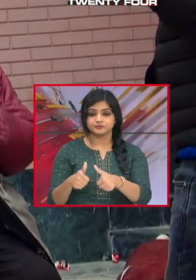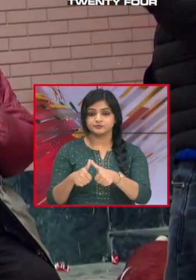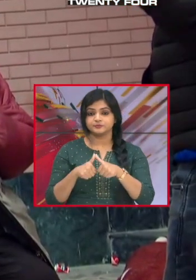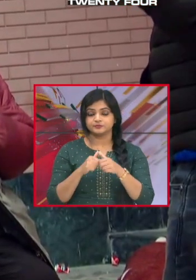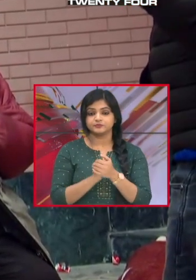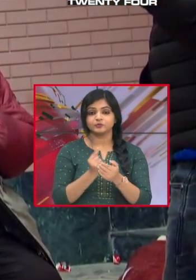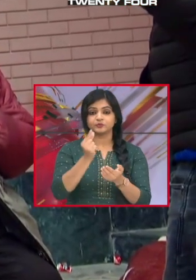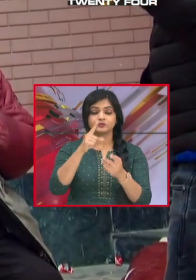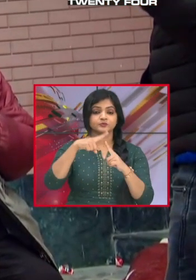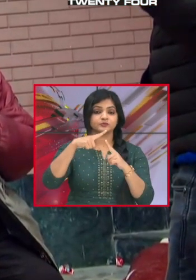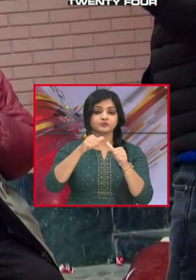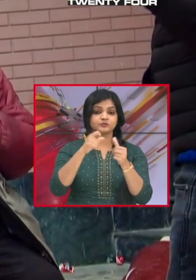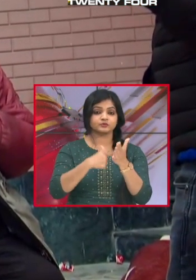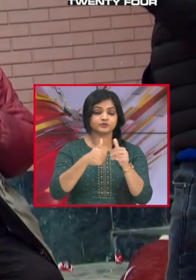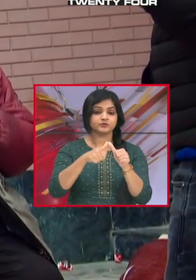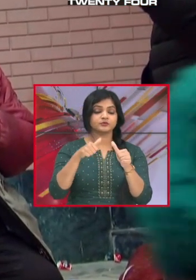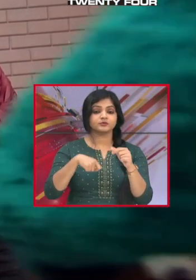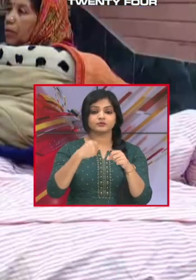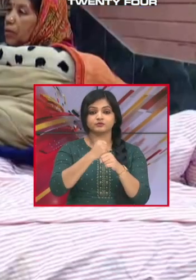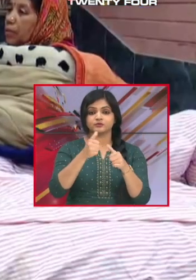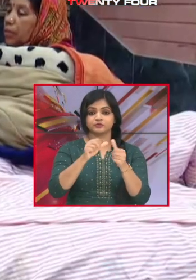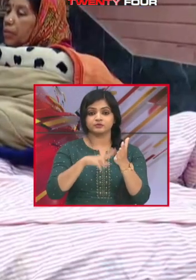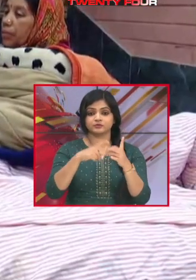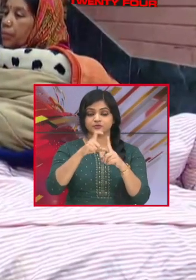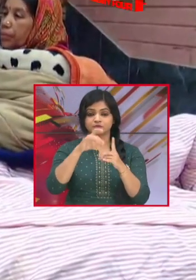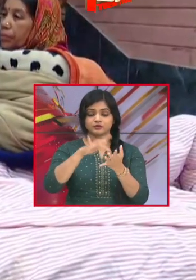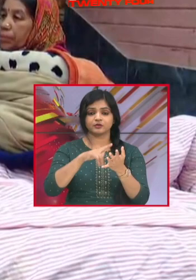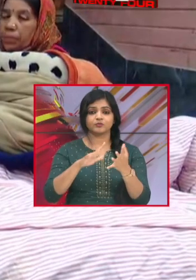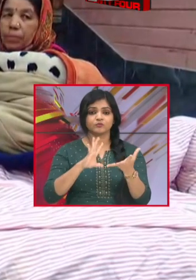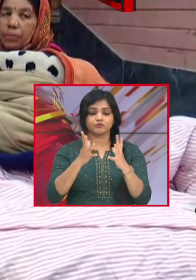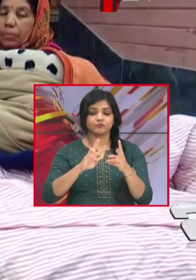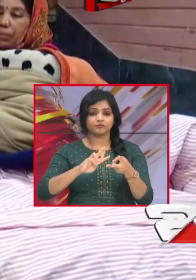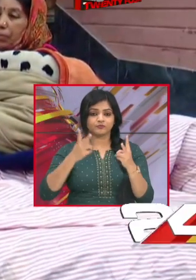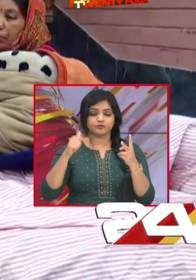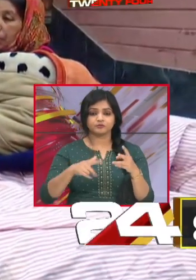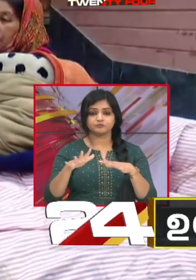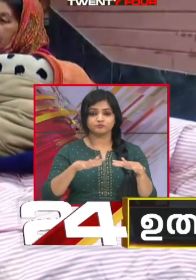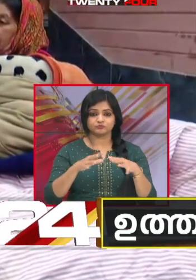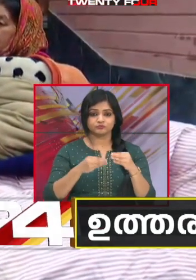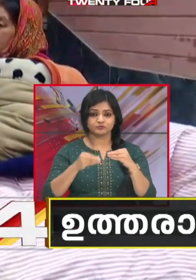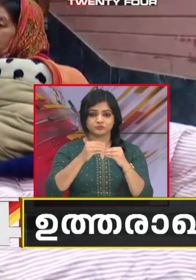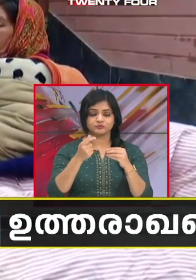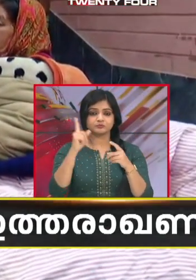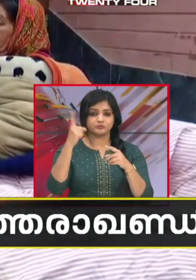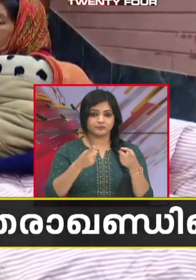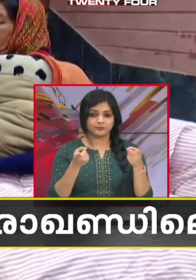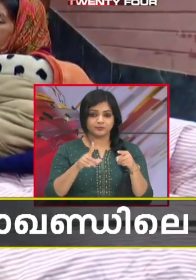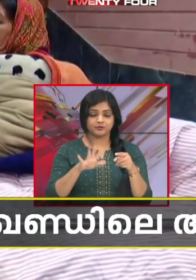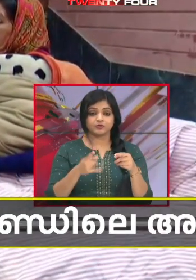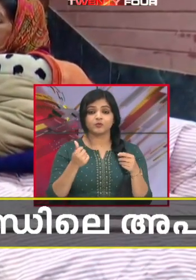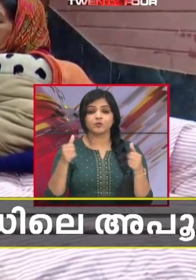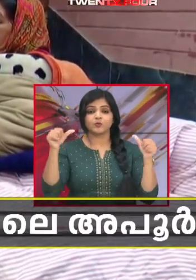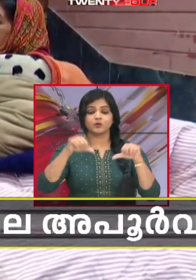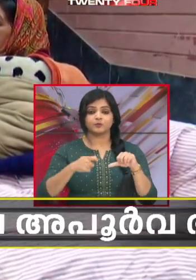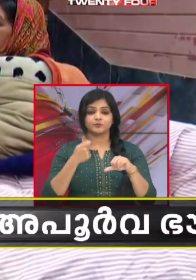ഉത്തരാഖണ്ഡിലെ ഭൗമ പ്രതിഭാസത്തെ തുടർന്ന് ഈ ജോഷിമഠ് മേഖലയിൽ ഇപ്പോഴും കടുത്ത പ്രതിസന്ധി തുടരുകയാണ്. പ്രധാന പ്രശ്നം എന്നുള്ളത് ഈ നഷ്ടപരിഹാര